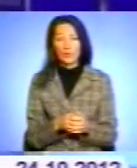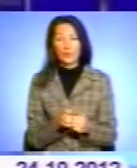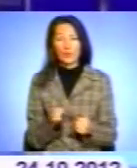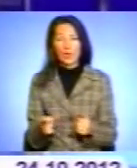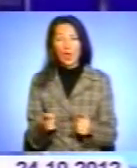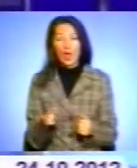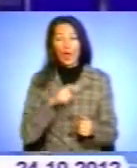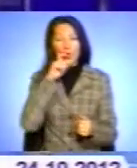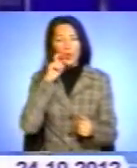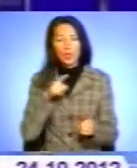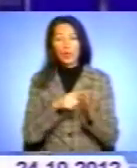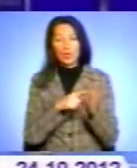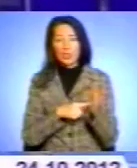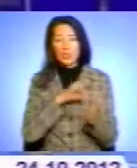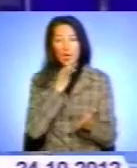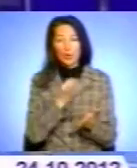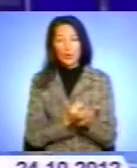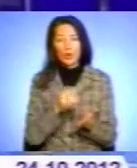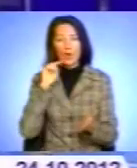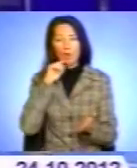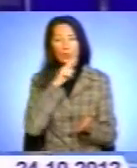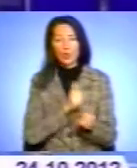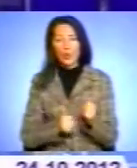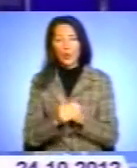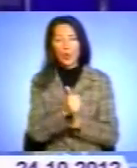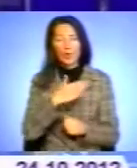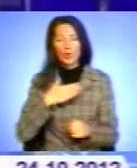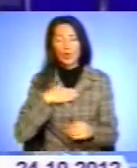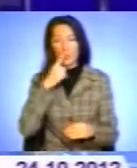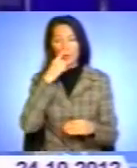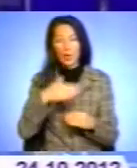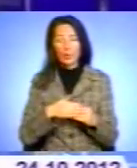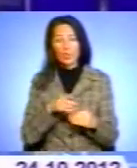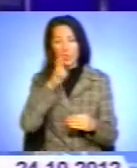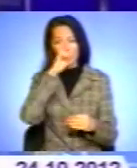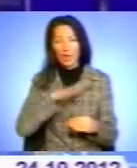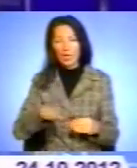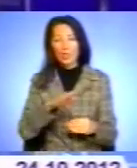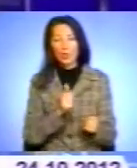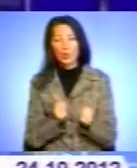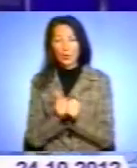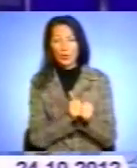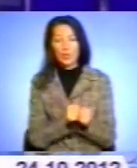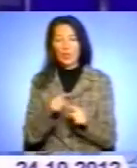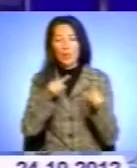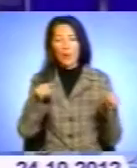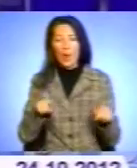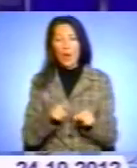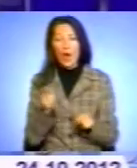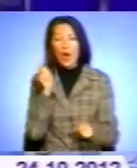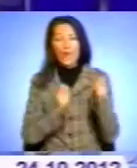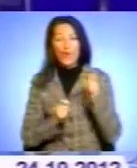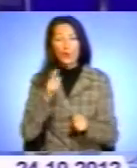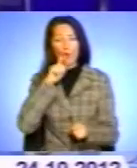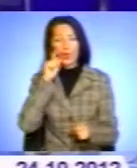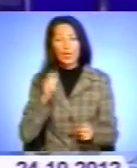З Україною ділитимуться досвідом економічного прориву наші найближчі країни-сусіди в рамках міжнародного форуму «Україна. Проект